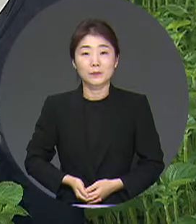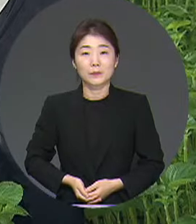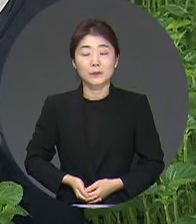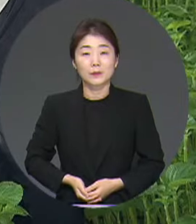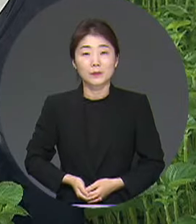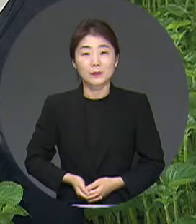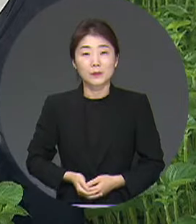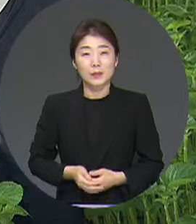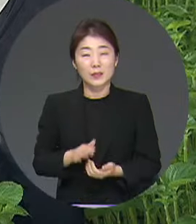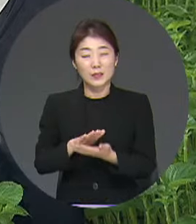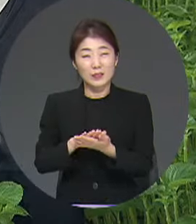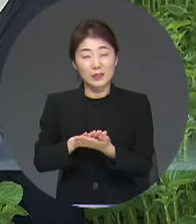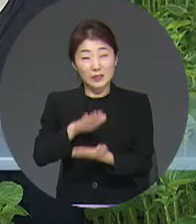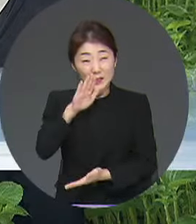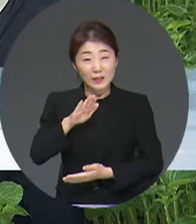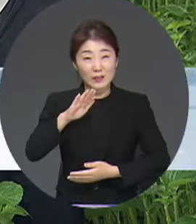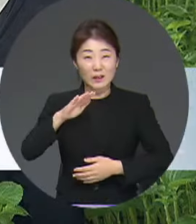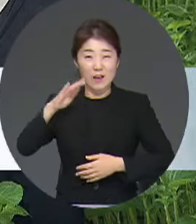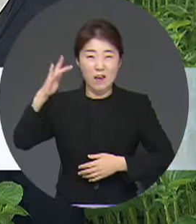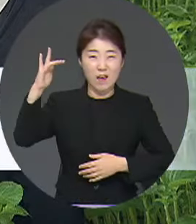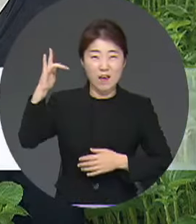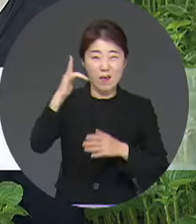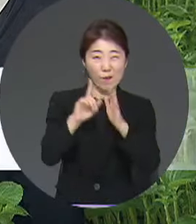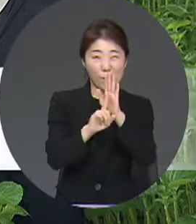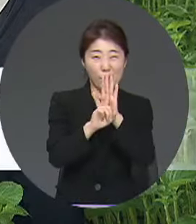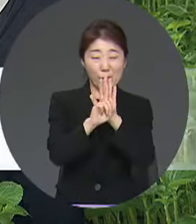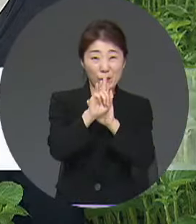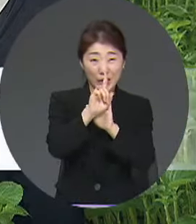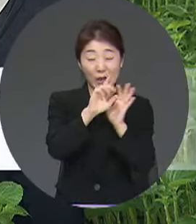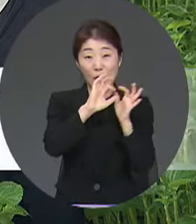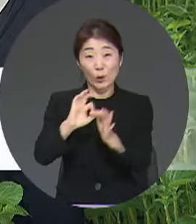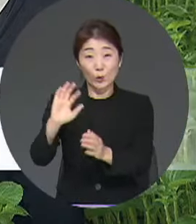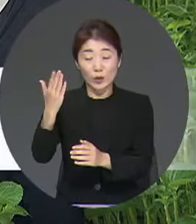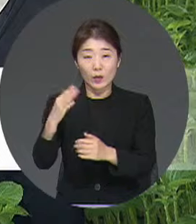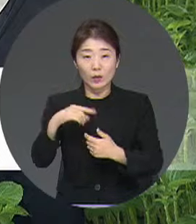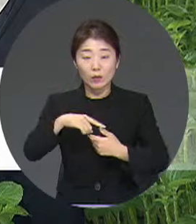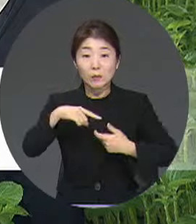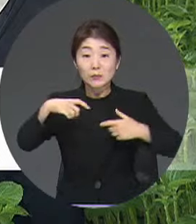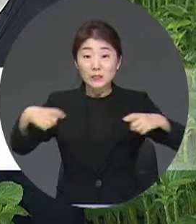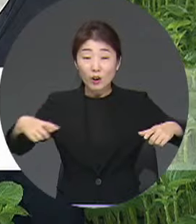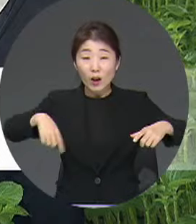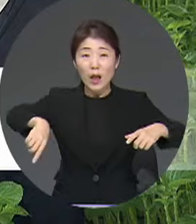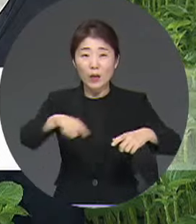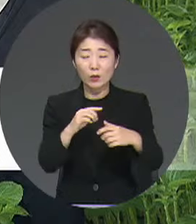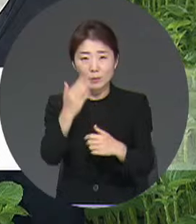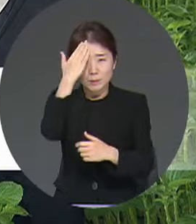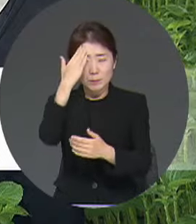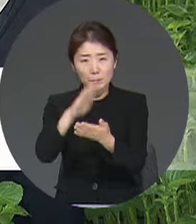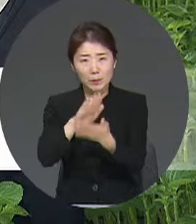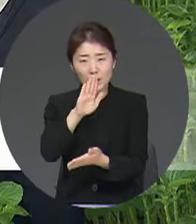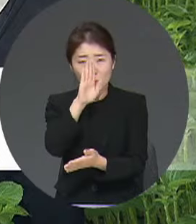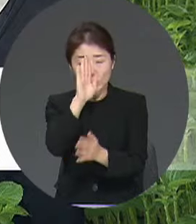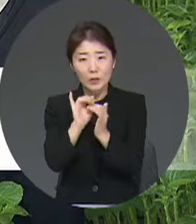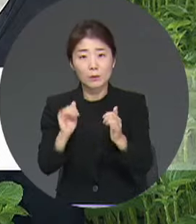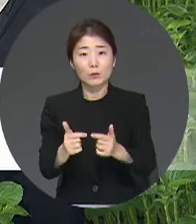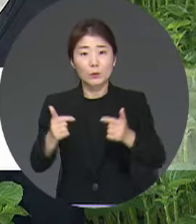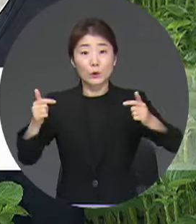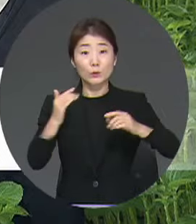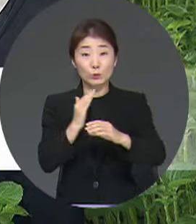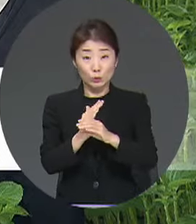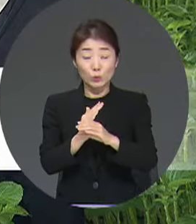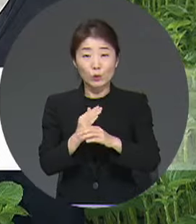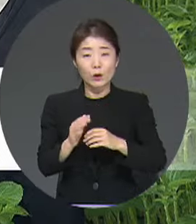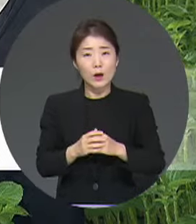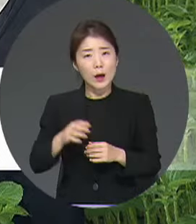그야말로 펄펄 끓는 찜통 더위가 연일 이어지면서 경남에도 온열 질환자가 속출하고 있습니다. 경남에서 온열